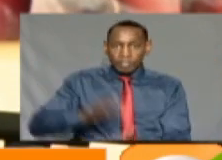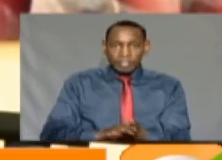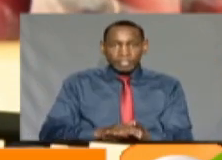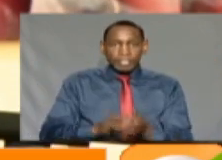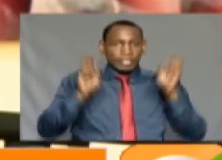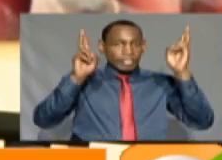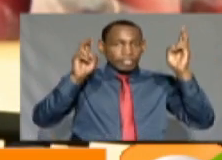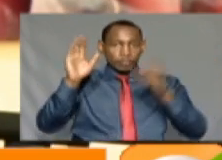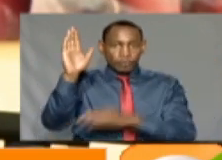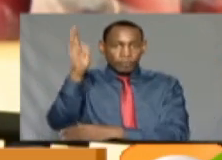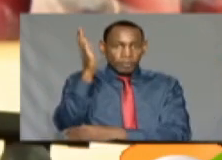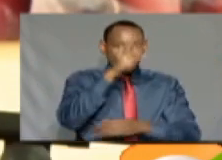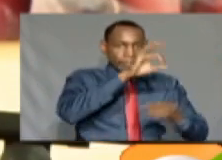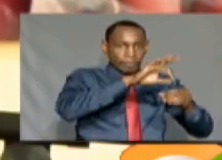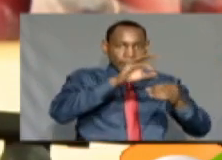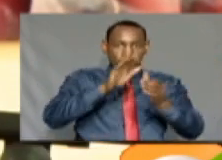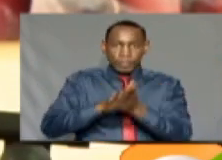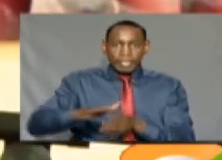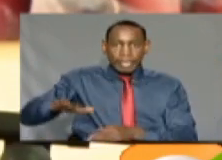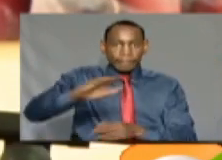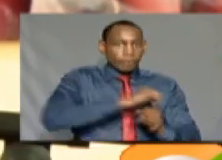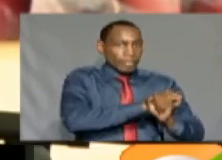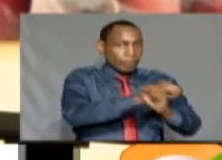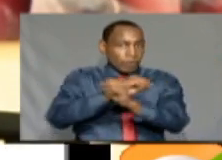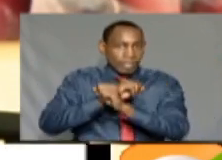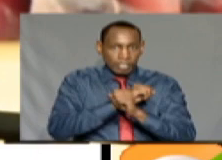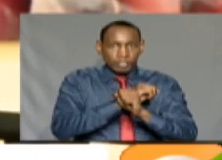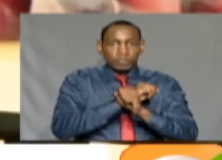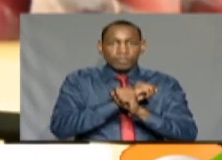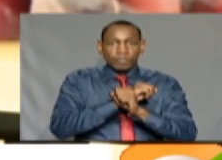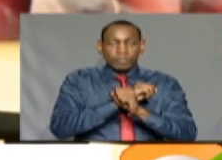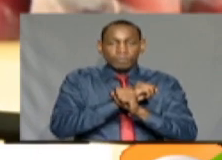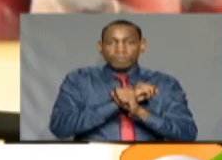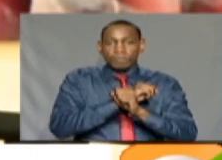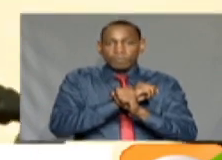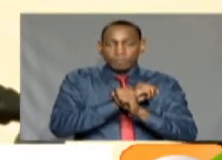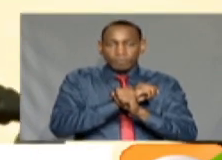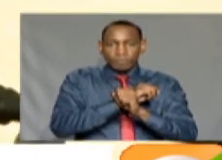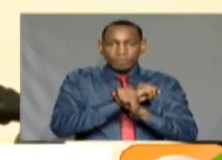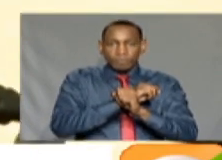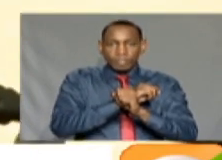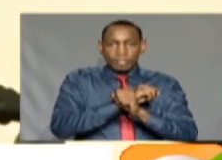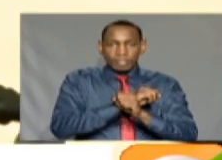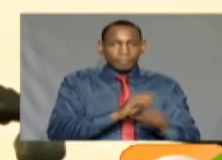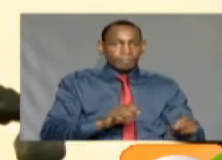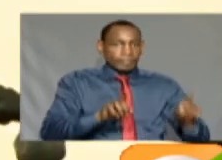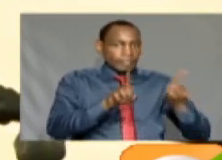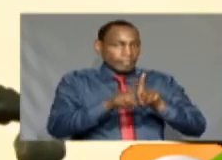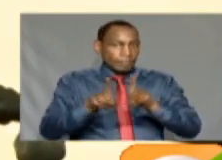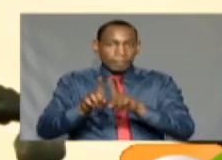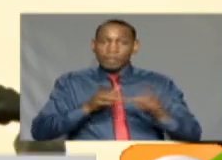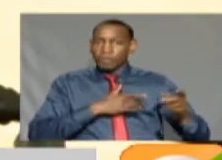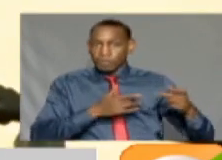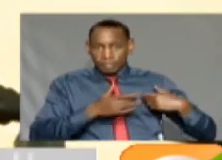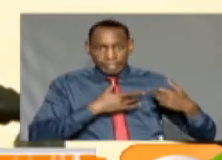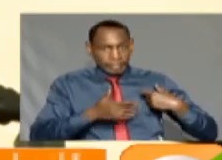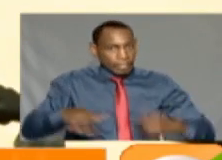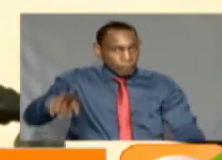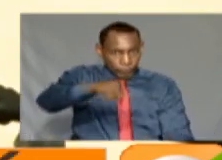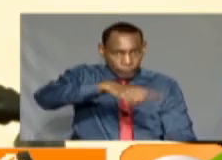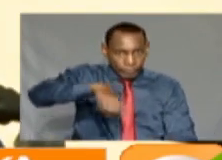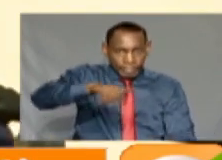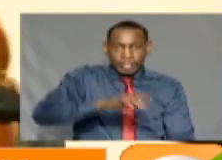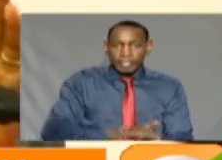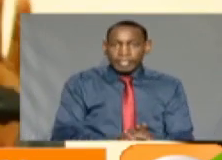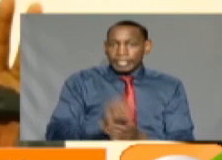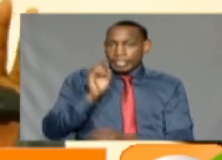afforestation, ecological preservation and environmental protection. And this is a concern to us.